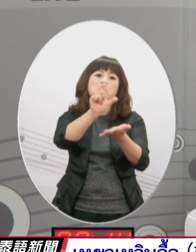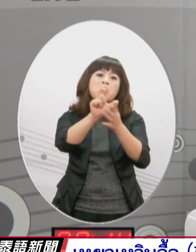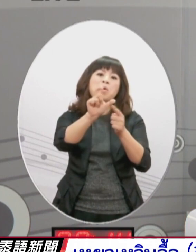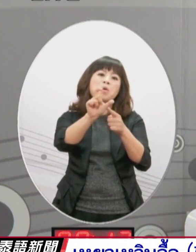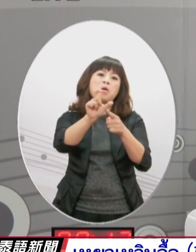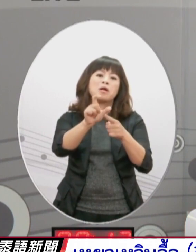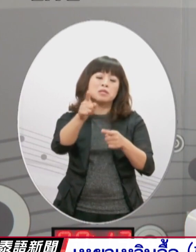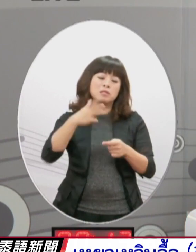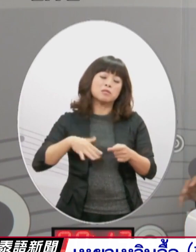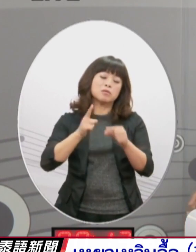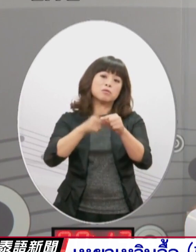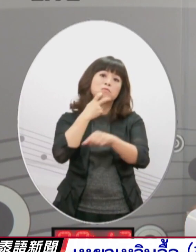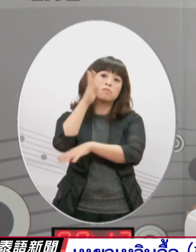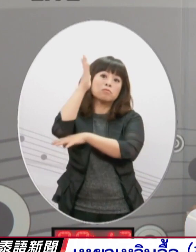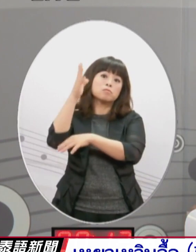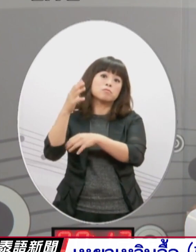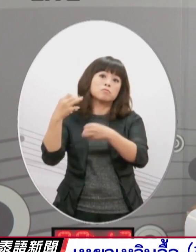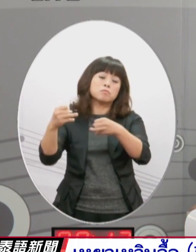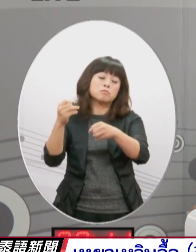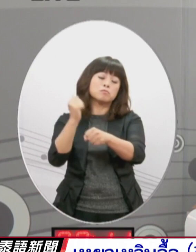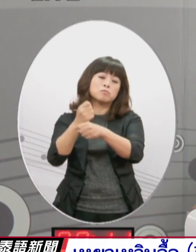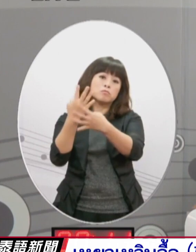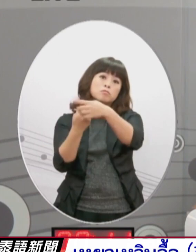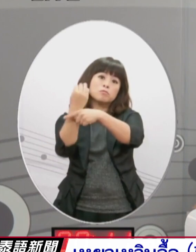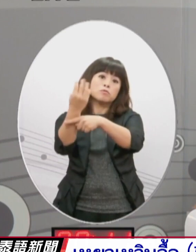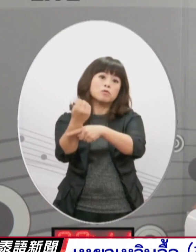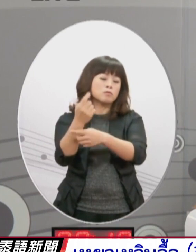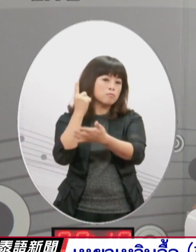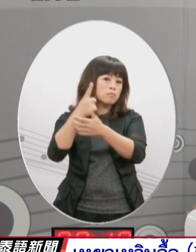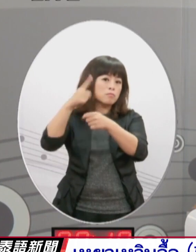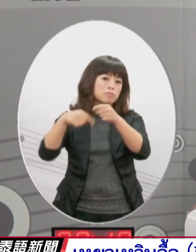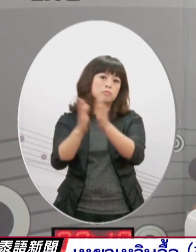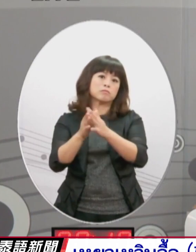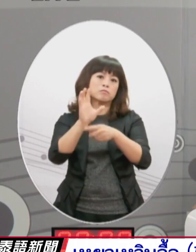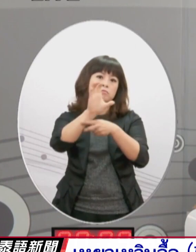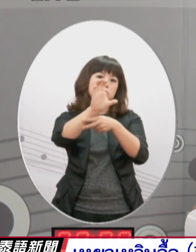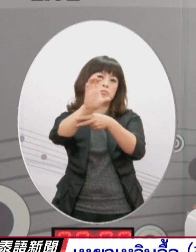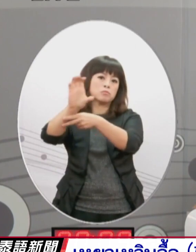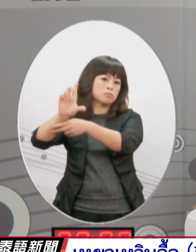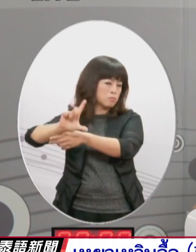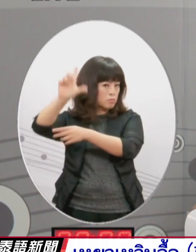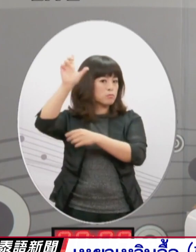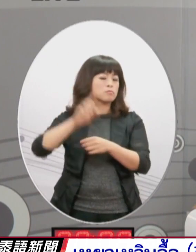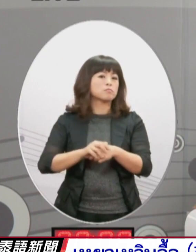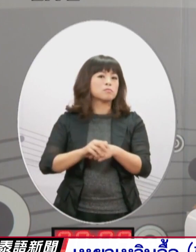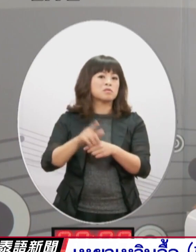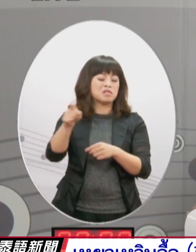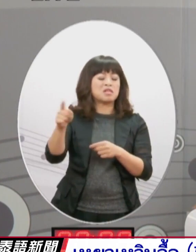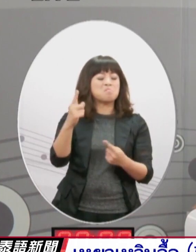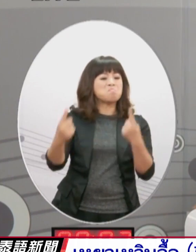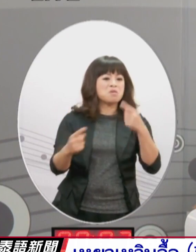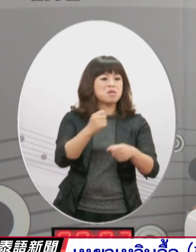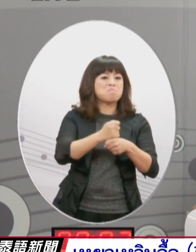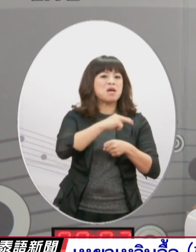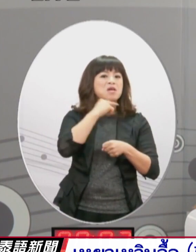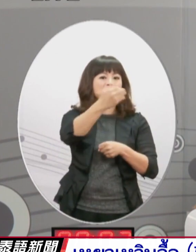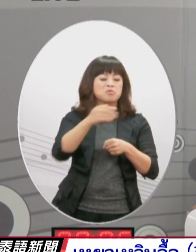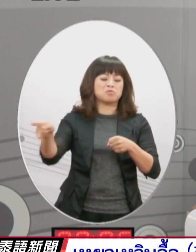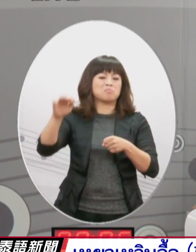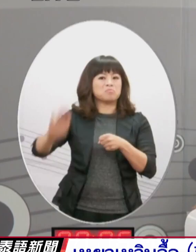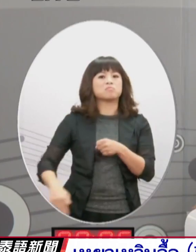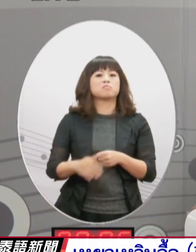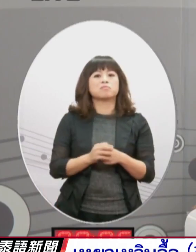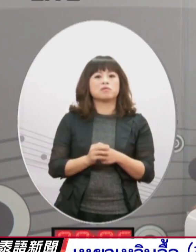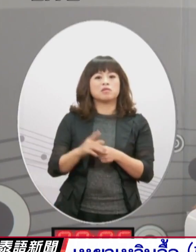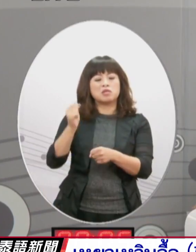60%, 你知道中央政府的执行率是多少吗？每一年都是 90% 以上，你比马英九还不如，你的作为